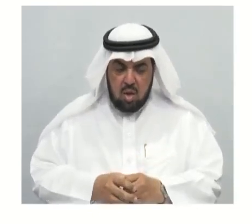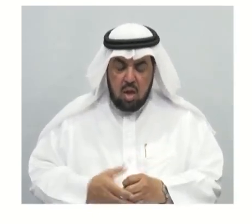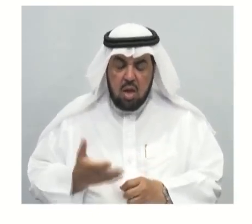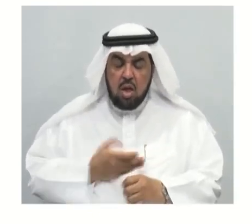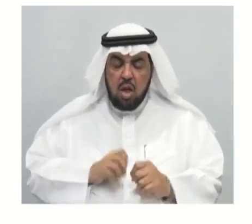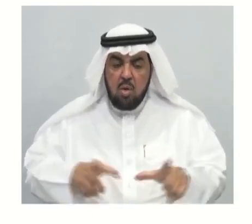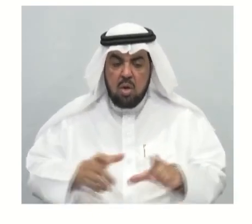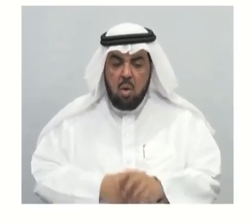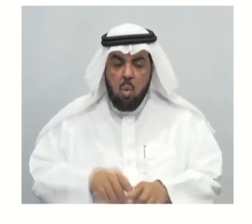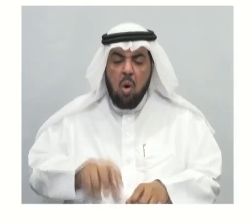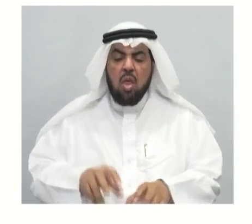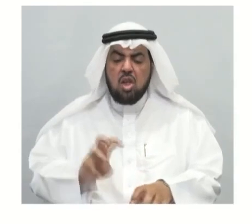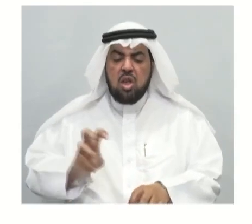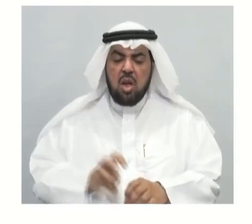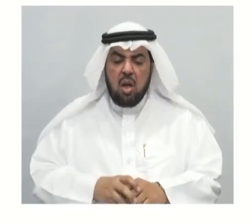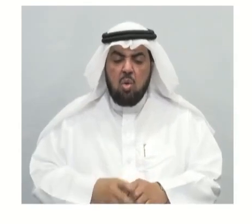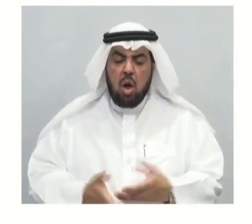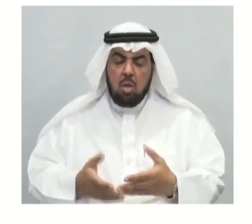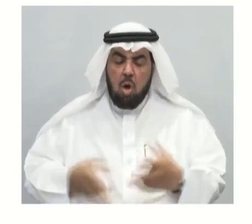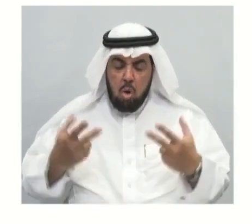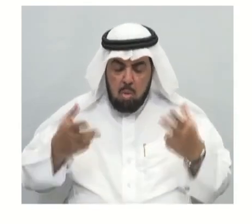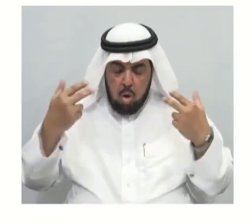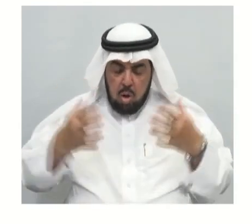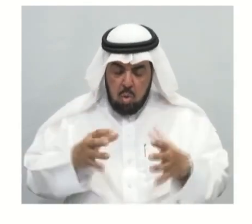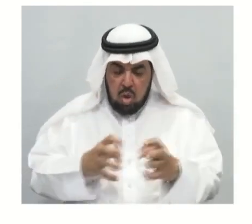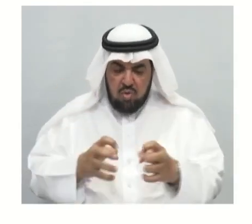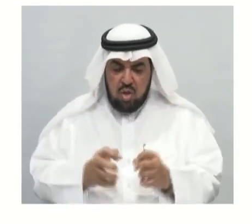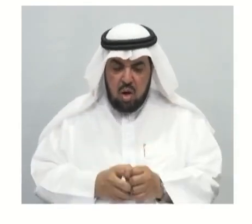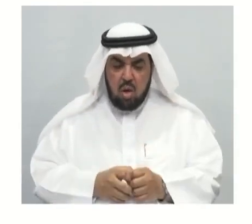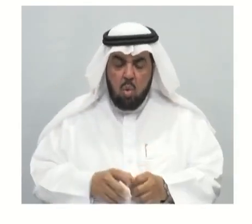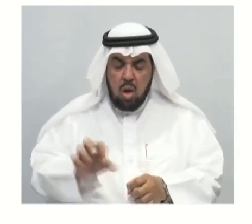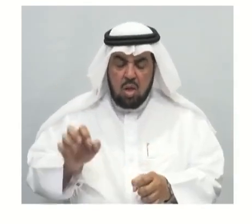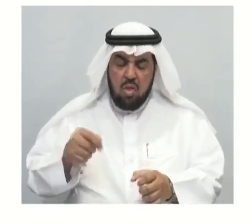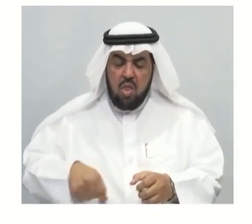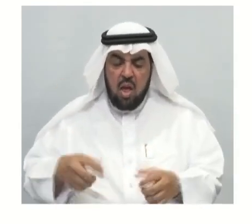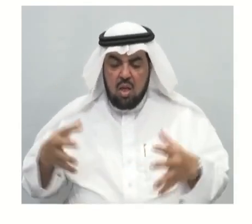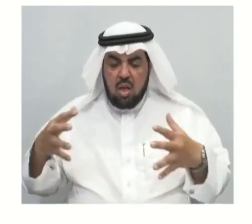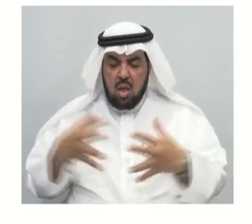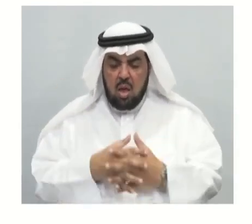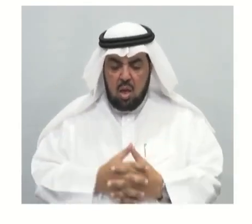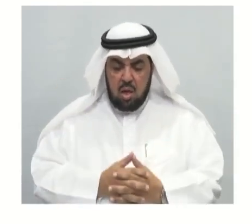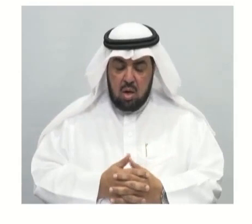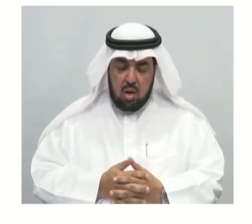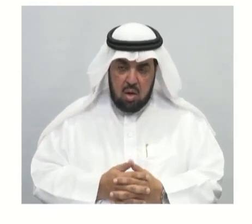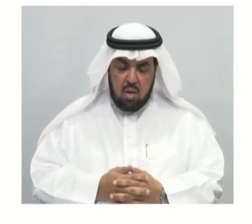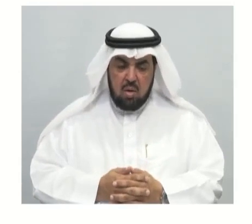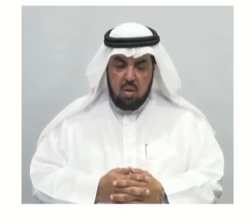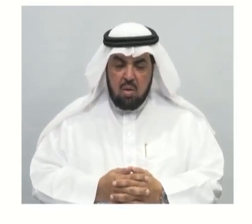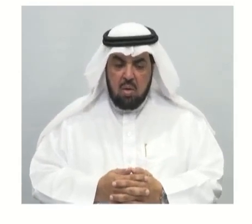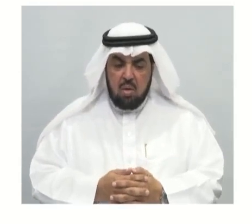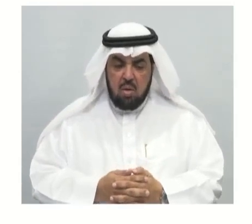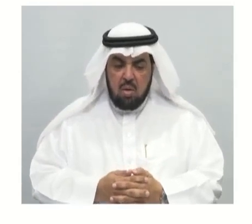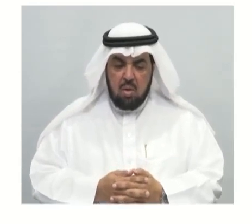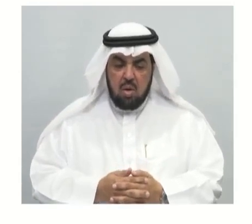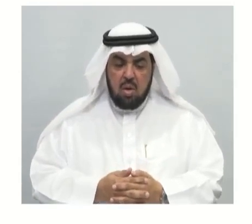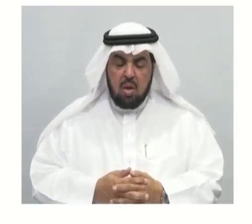يشرح وضع الشركه ويقدم المعلومات والتفسيرات والاستنتاجات ذات العلاقه